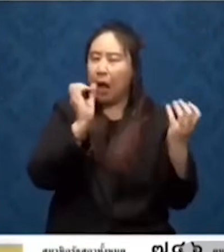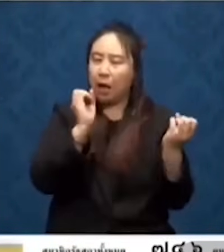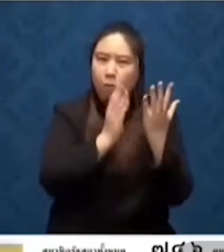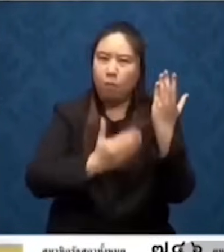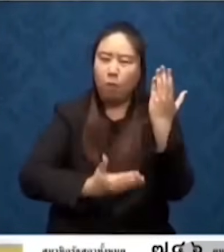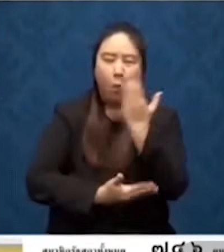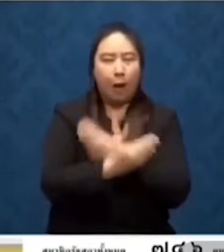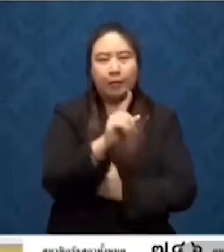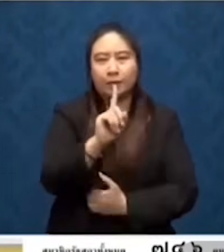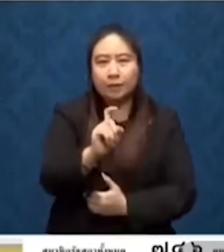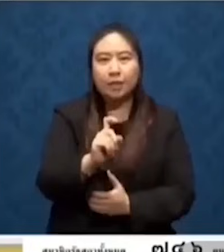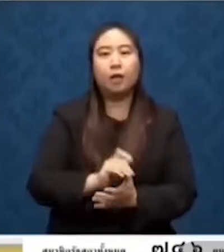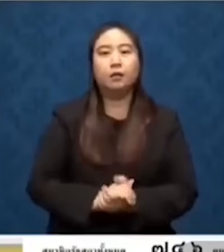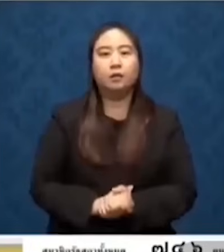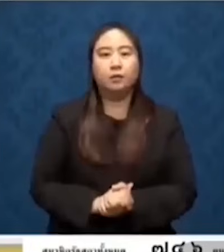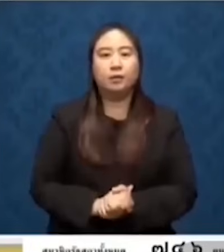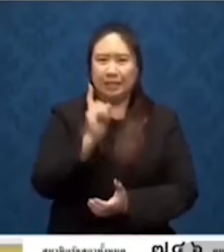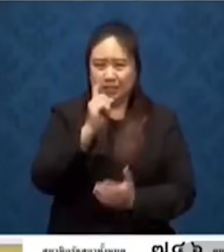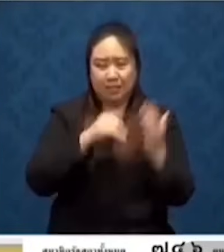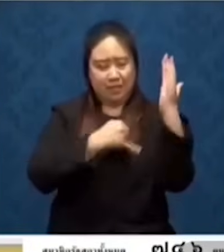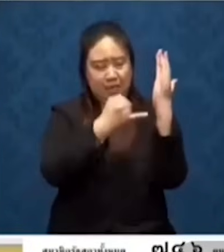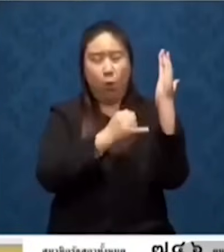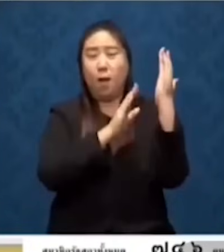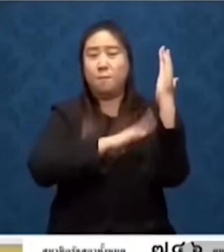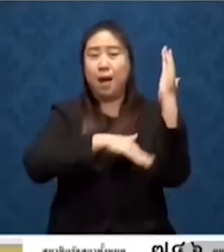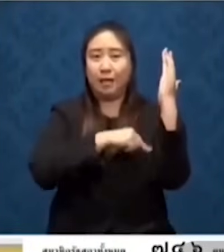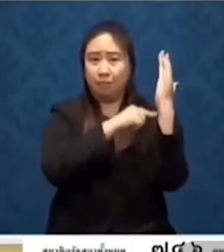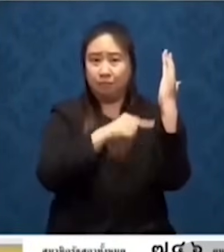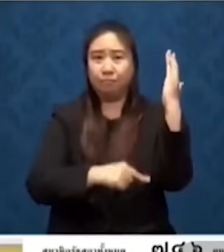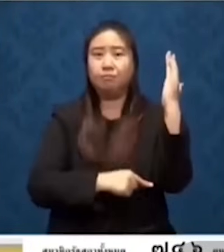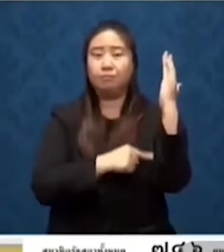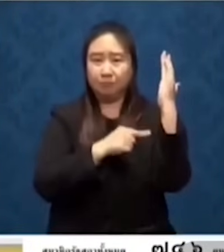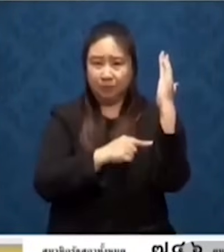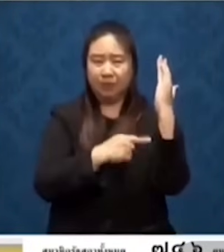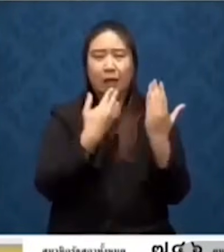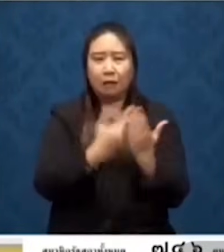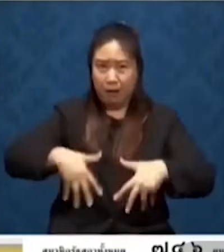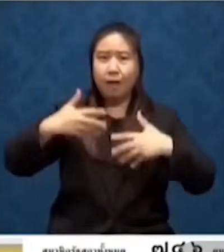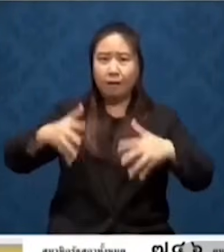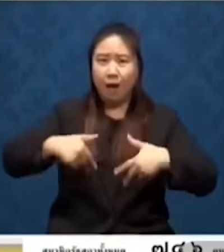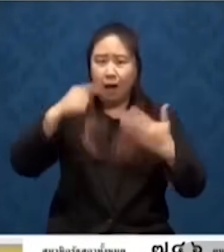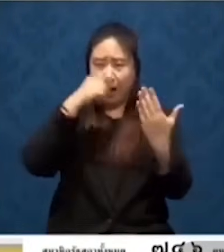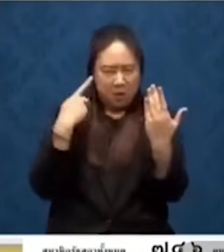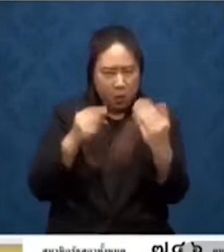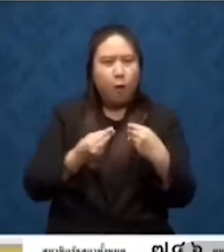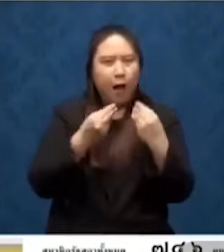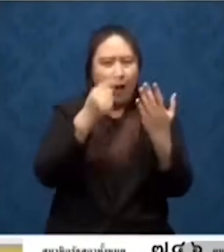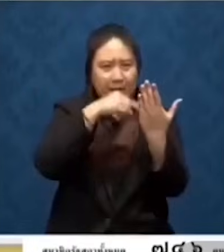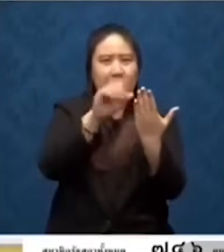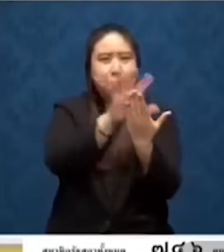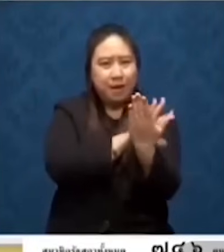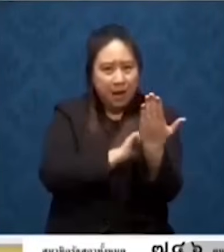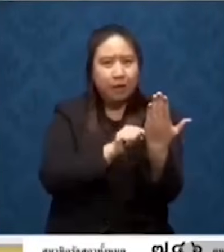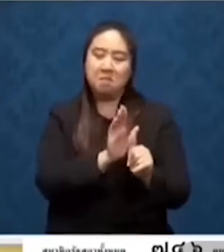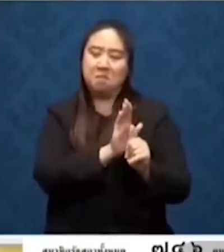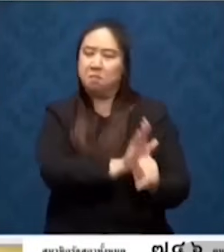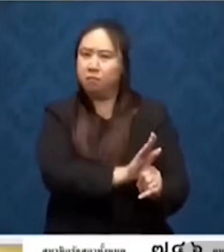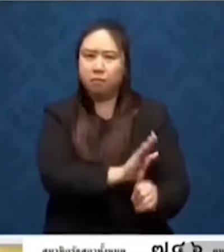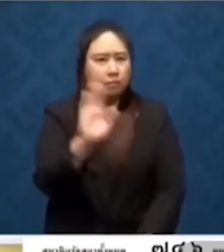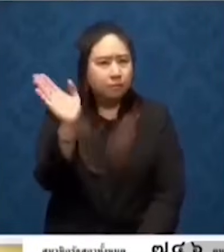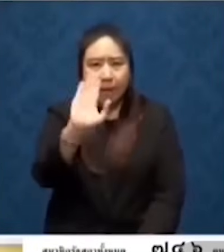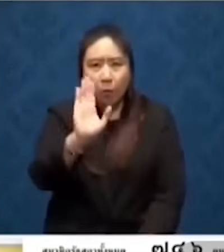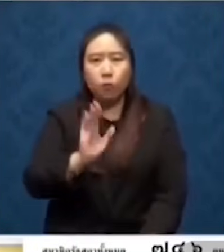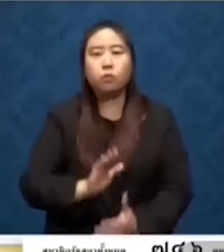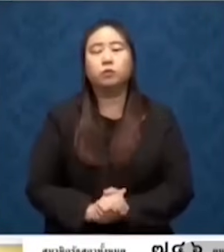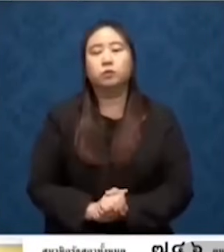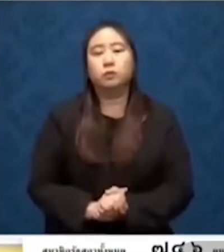างมากทั้งที่ความเสี่ยงจังหวัดเหล่านั้นเป็นจังหวัดที่ทำรายได้ให้กับประเทศอย่างมากไม่ควรจะไปเลือกปฏิบัติและเมื่อเ